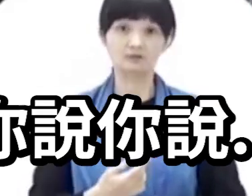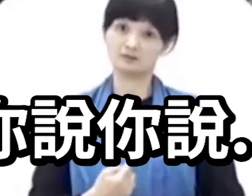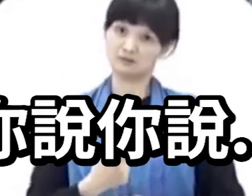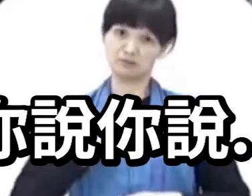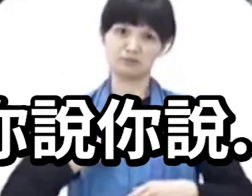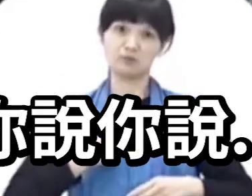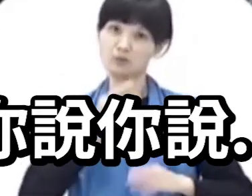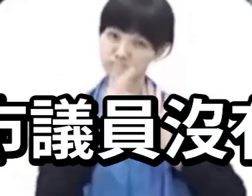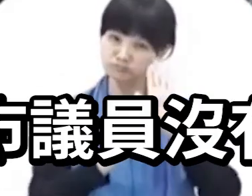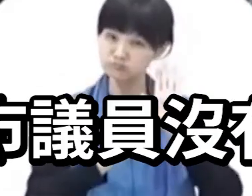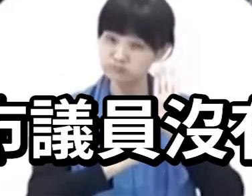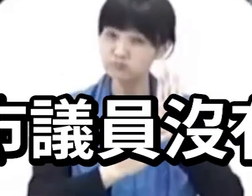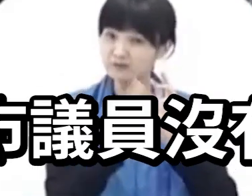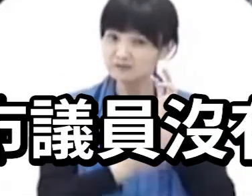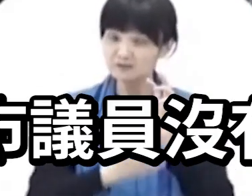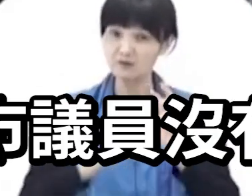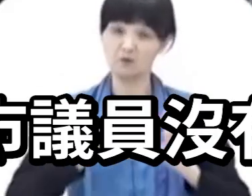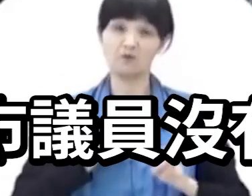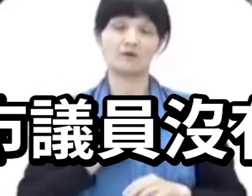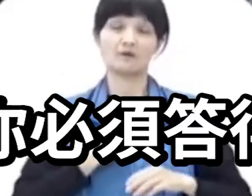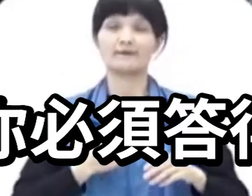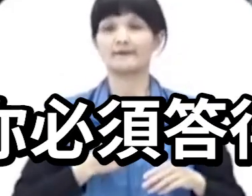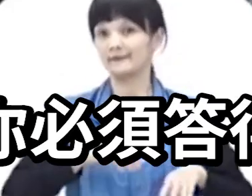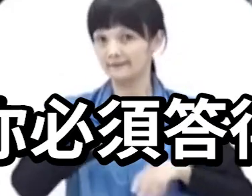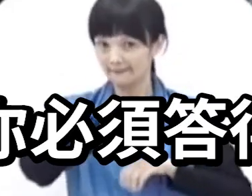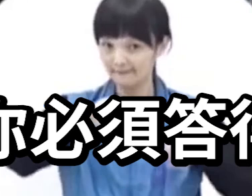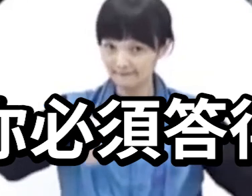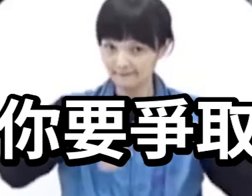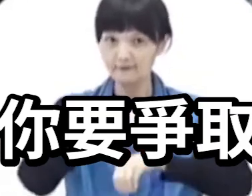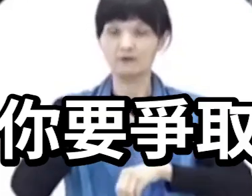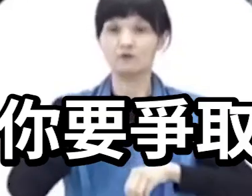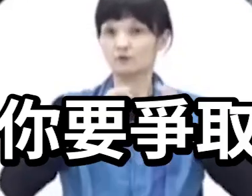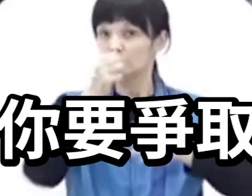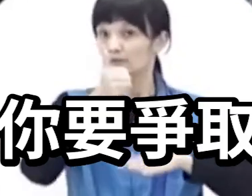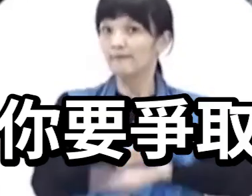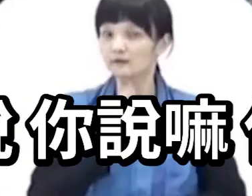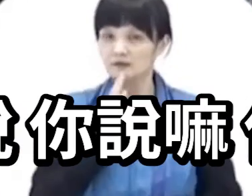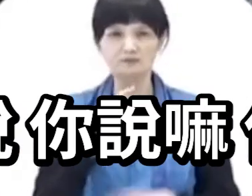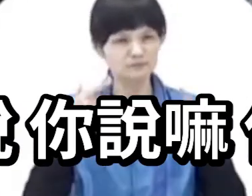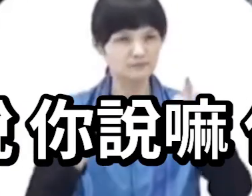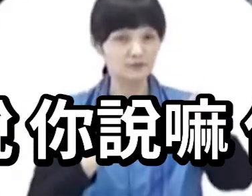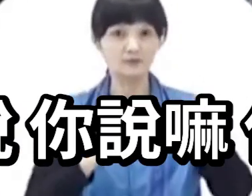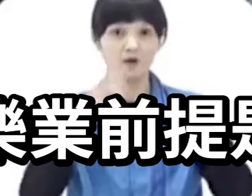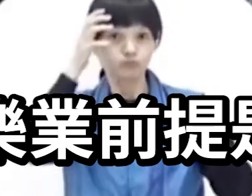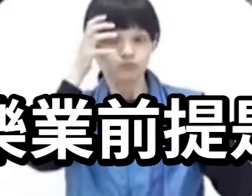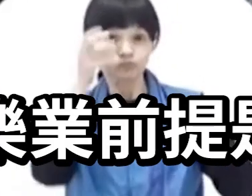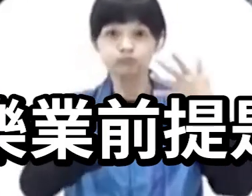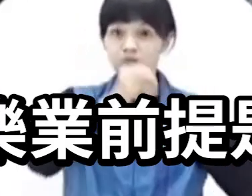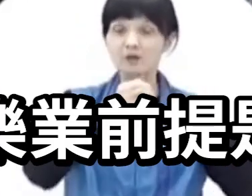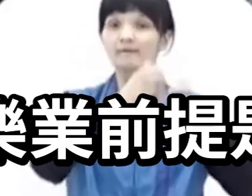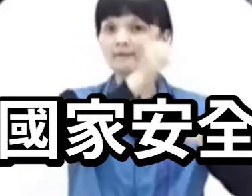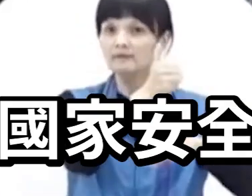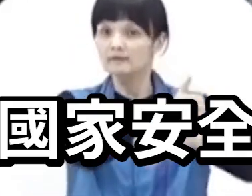了。我说 啊，你说你说你说， 在座可能新北市议员没有一个人答得出来，市长你必须答得出来，因为你要争取大位。 你说你说嘛，你说 安居乐业